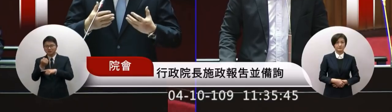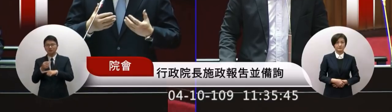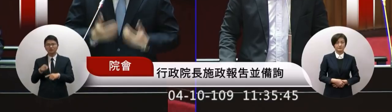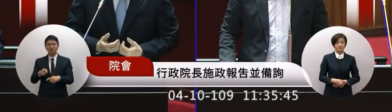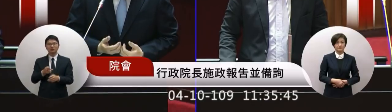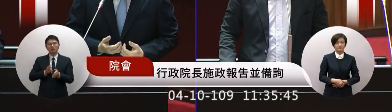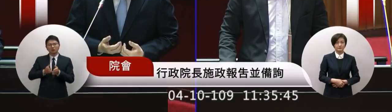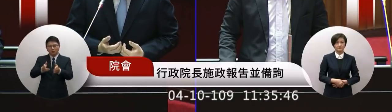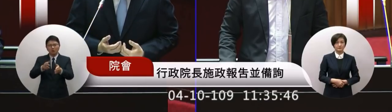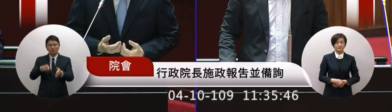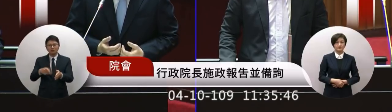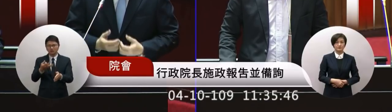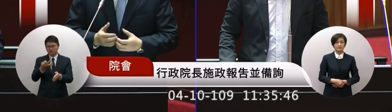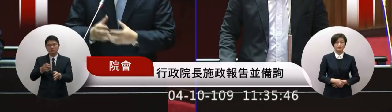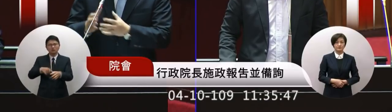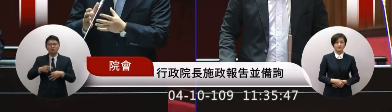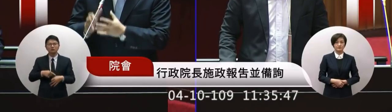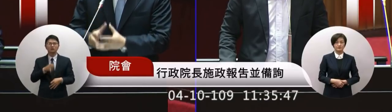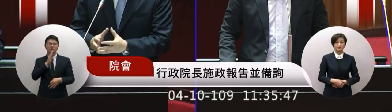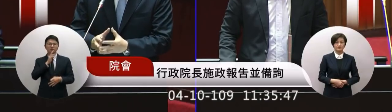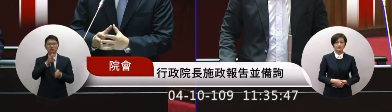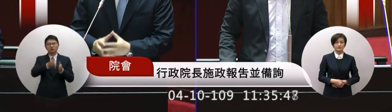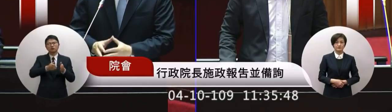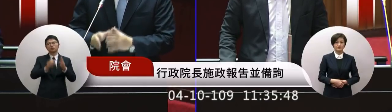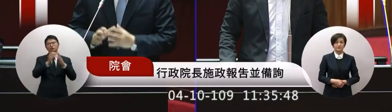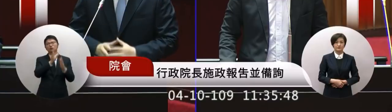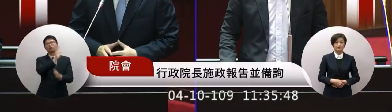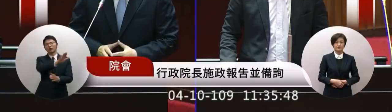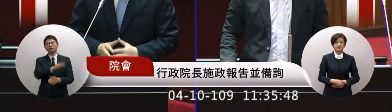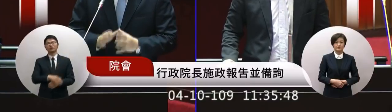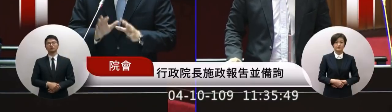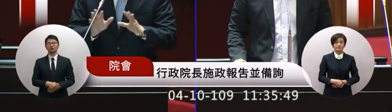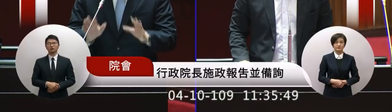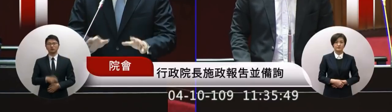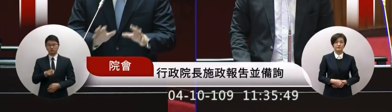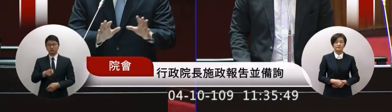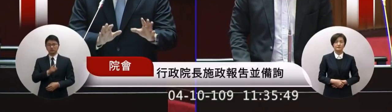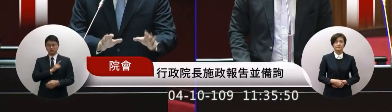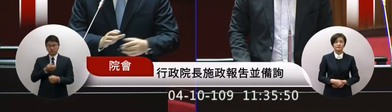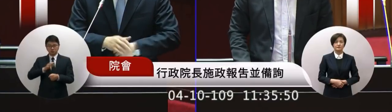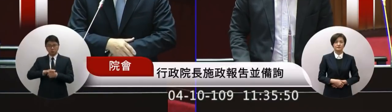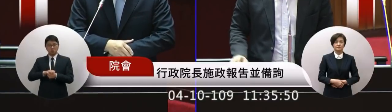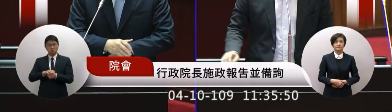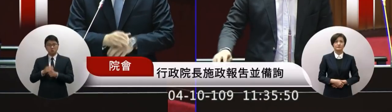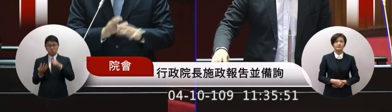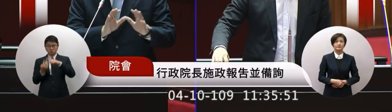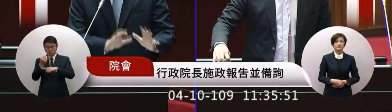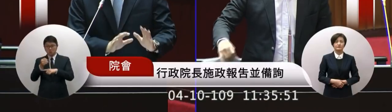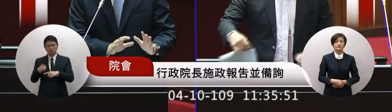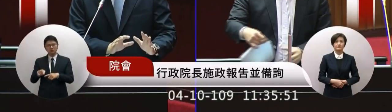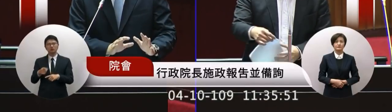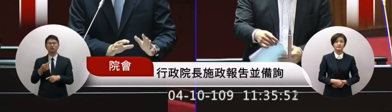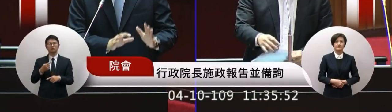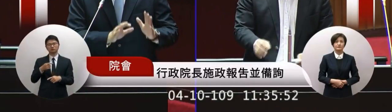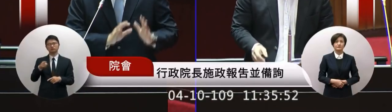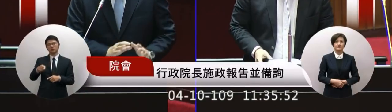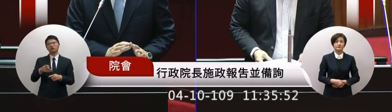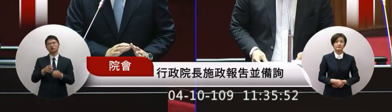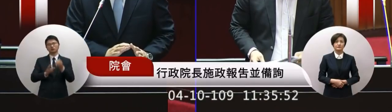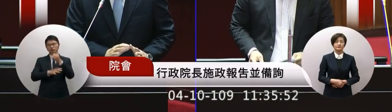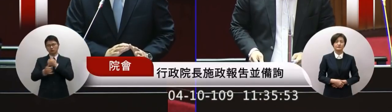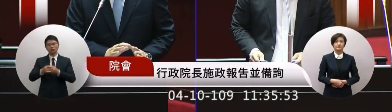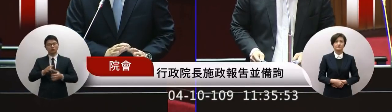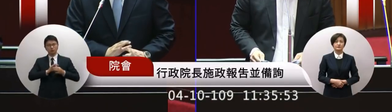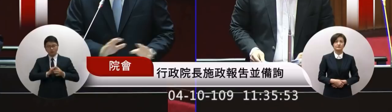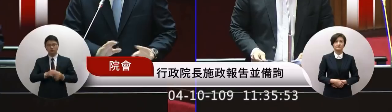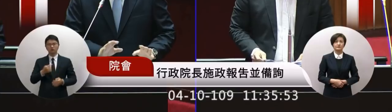是铁路局啊。这个自偿率的部分的检讨，所以我想讲利用这个机会嘛，甲委员报告，你关心这个问题，中央该